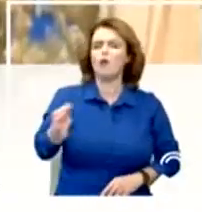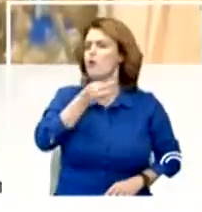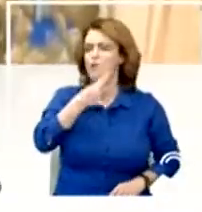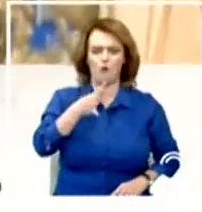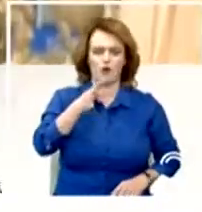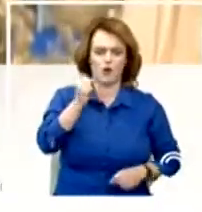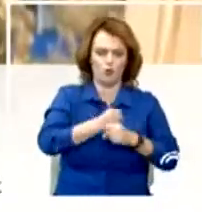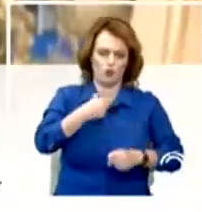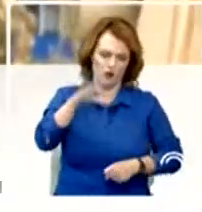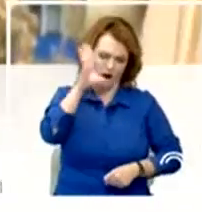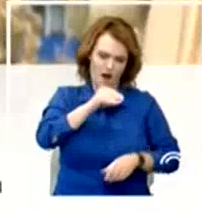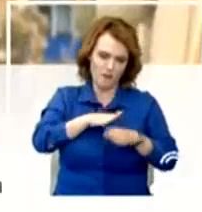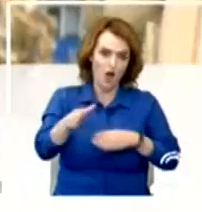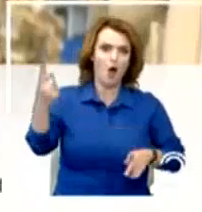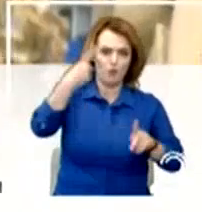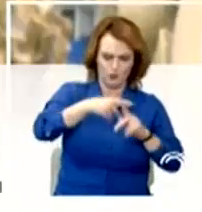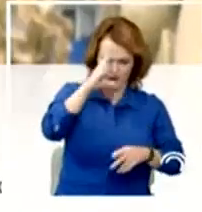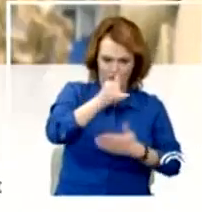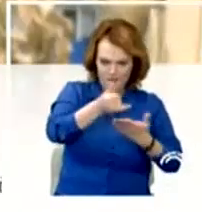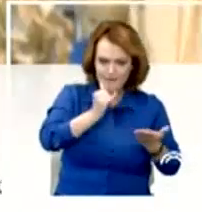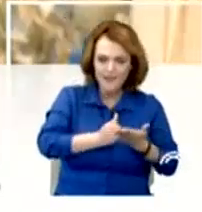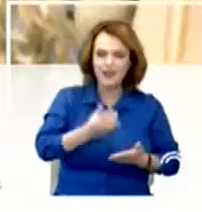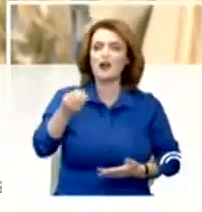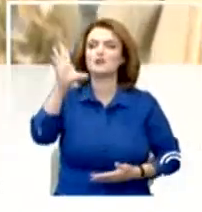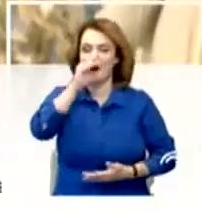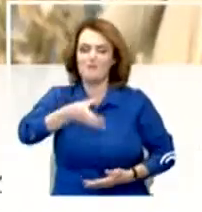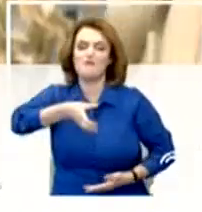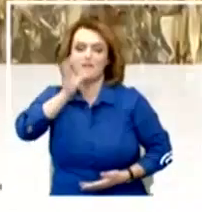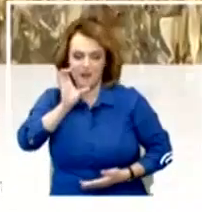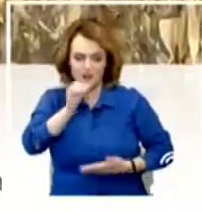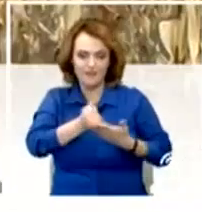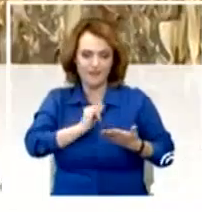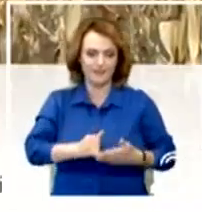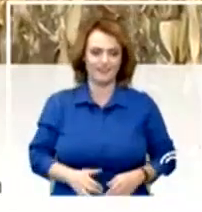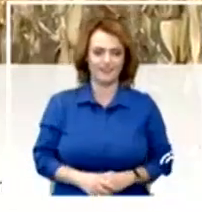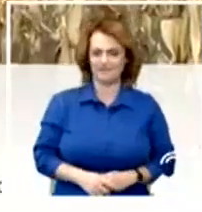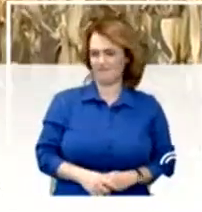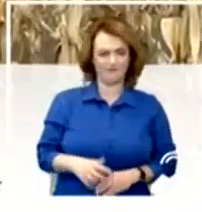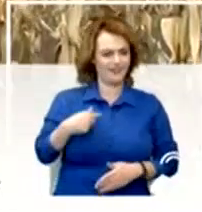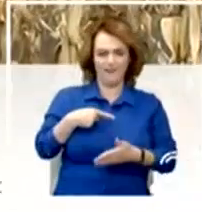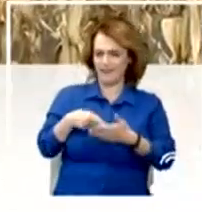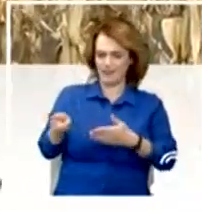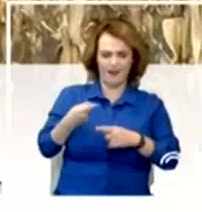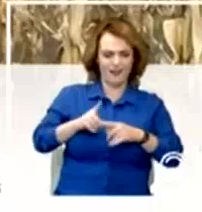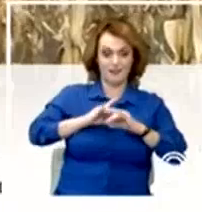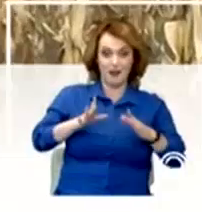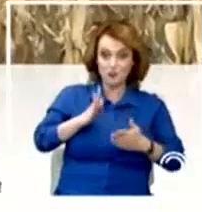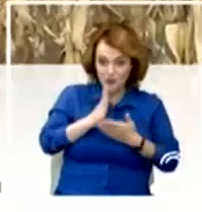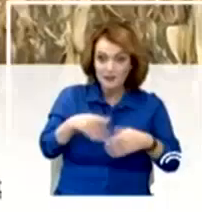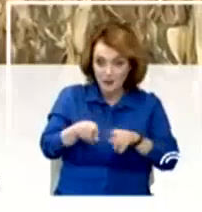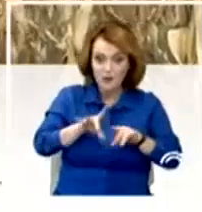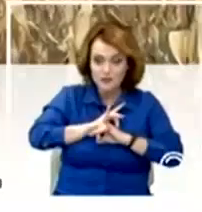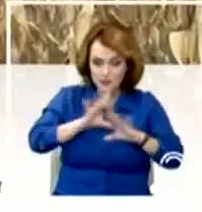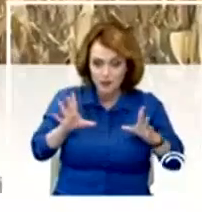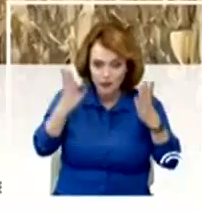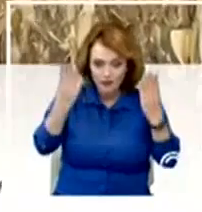lucru. Și a face vin, și a lubie, când trebuie. Nu prea sărbătorim, dar dacă este așa zi, cred că o